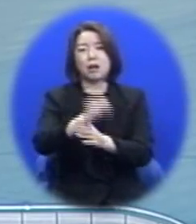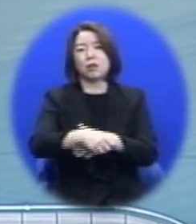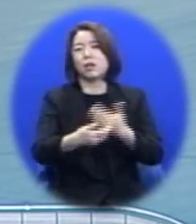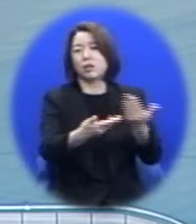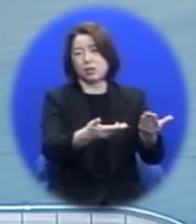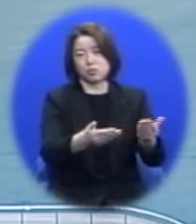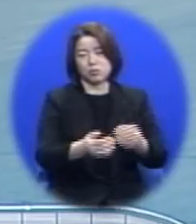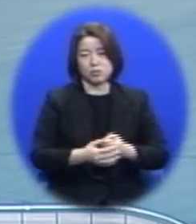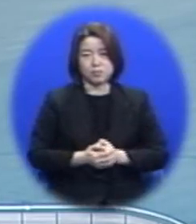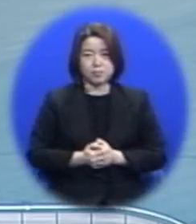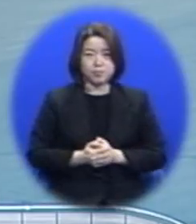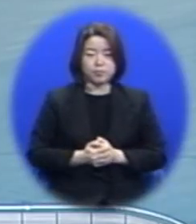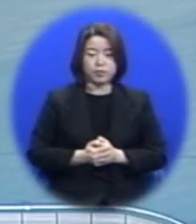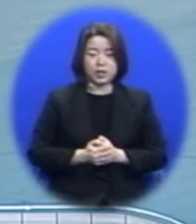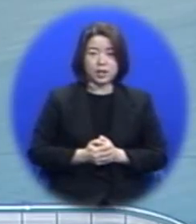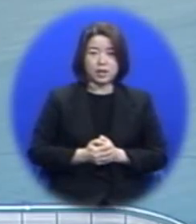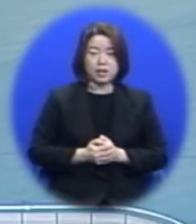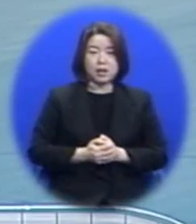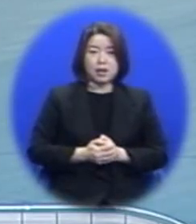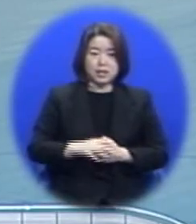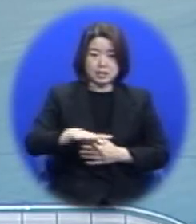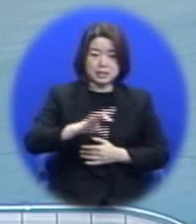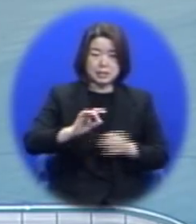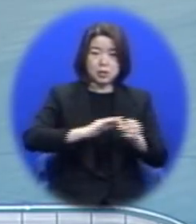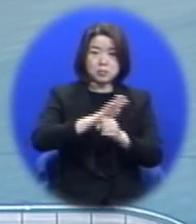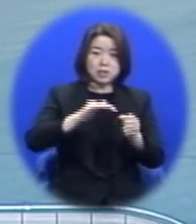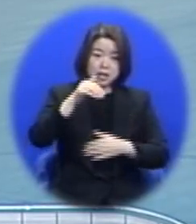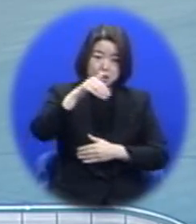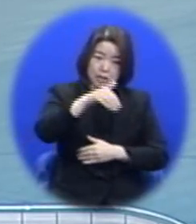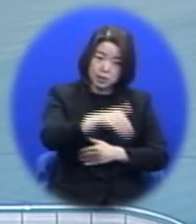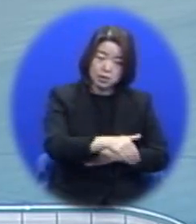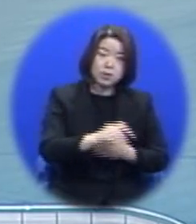에베소 교회는 처음 사랑을 잃어버린 것 때문에 책망을 받았고,